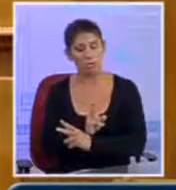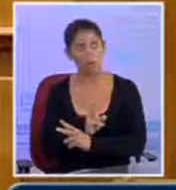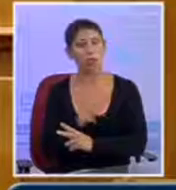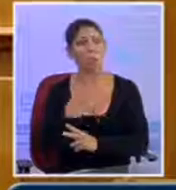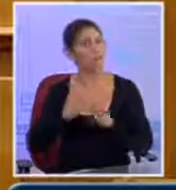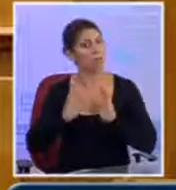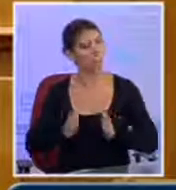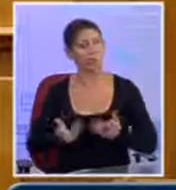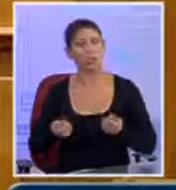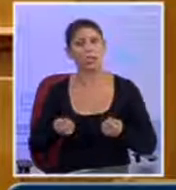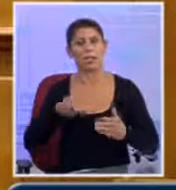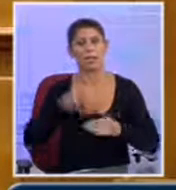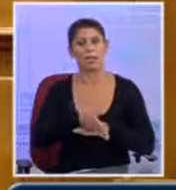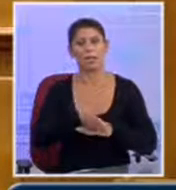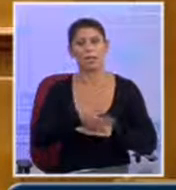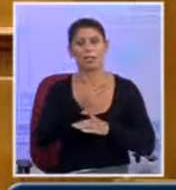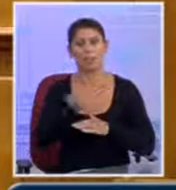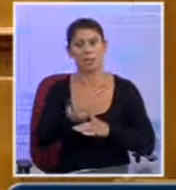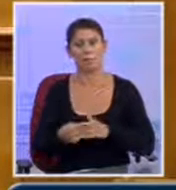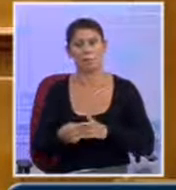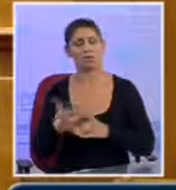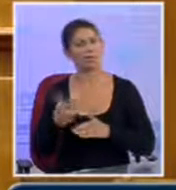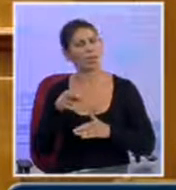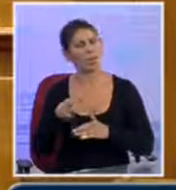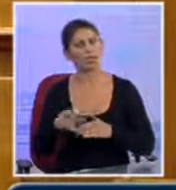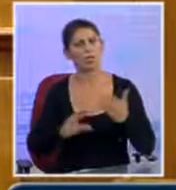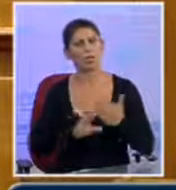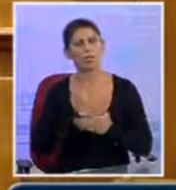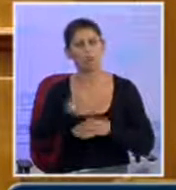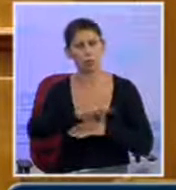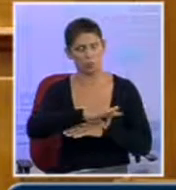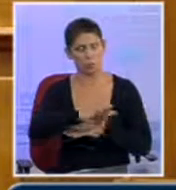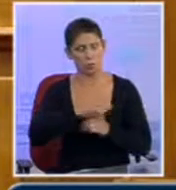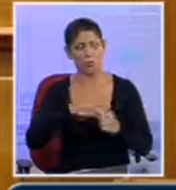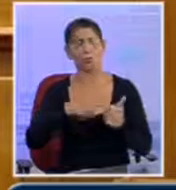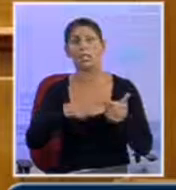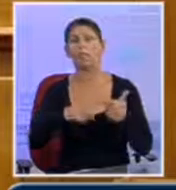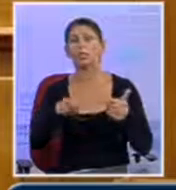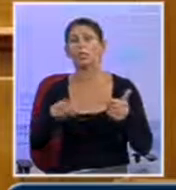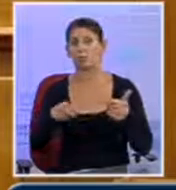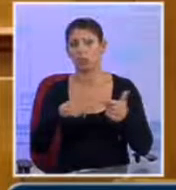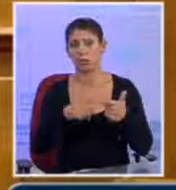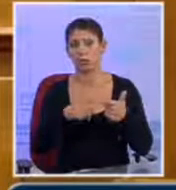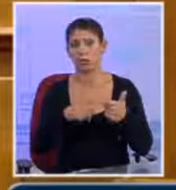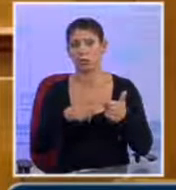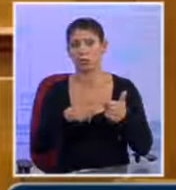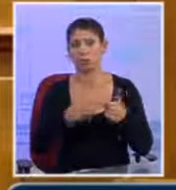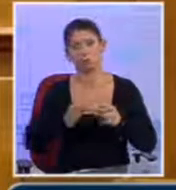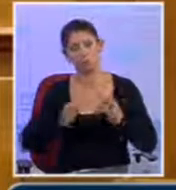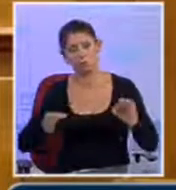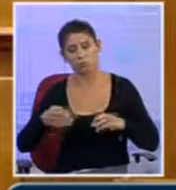θα μπορεί να κάνει παρεμβάσεις σε θέματα είτε αφορούν αναπτυξιακούς σχεδιασμούς είτε αφορούν